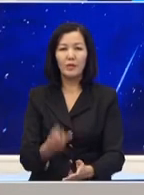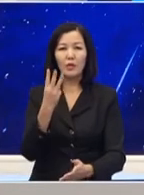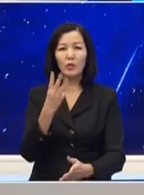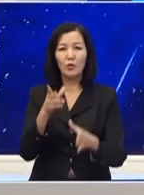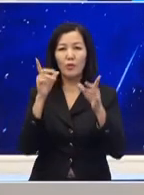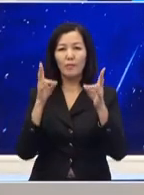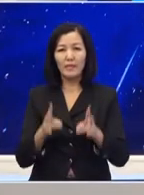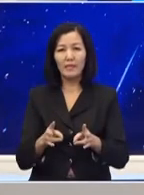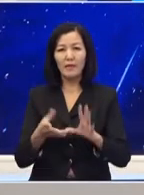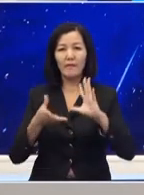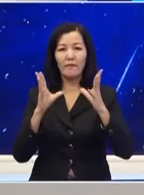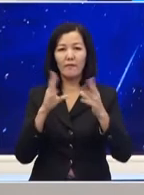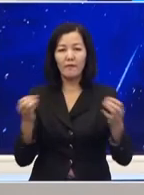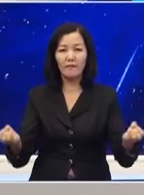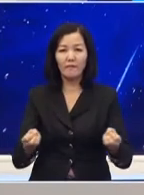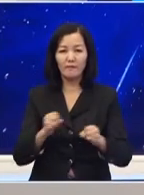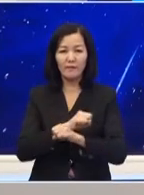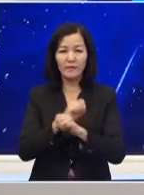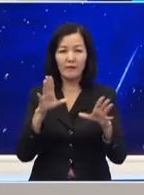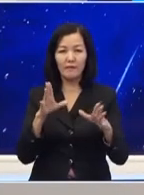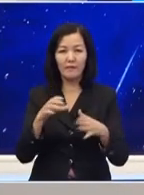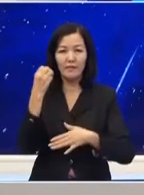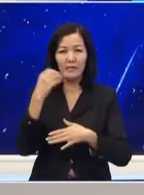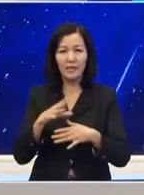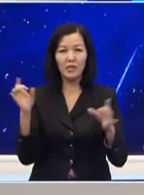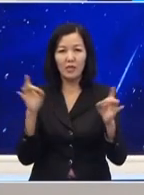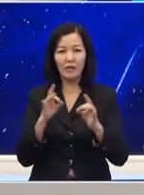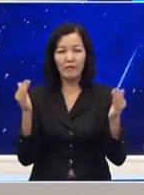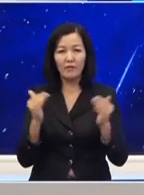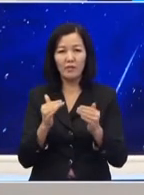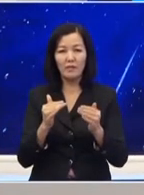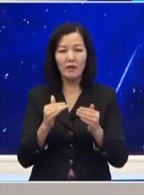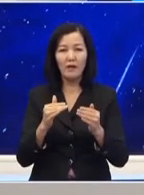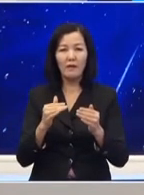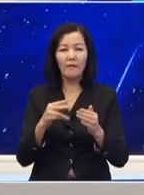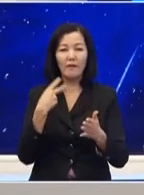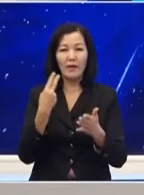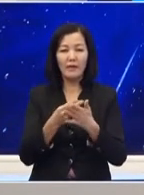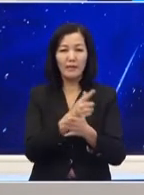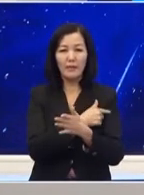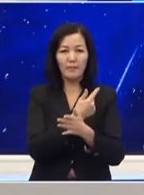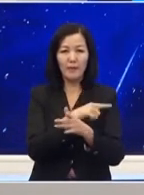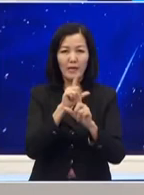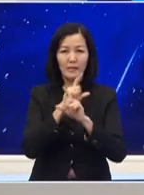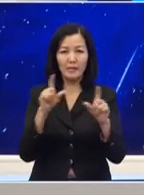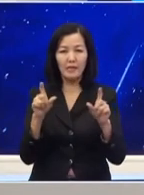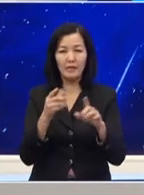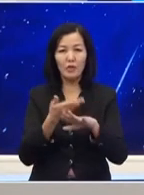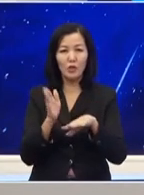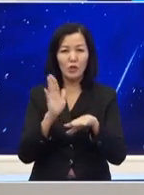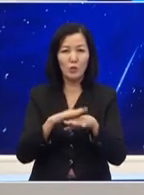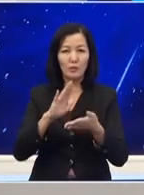Трое пострадавших в результате взрыва в одном из столичных кафе сейчас находятся в реанимации. Один из них в крайне